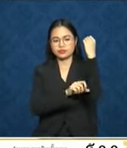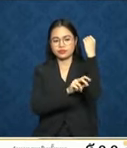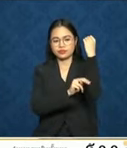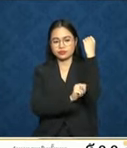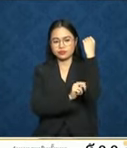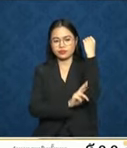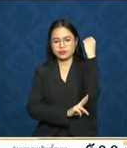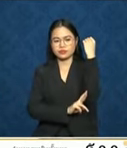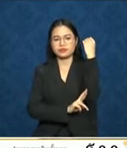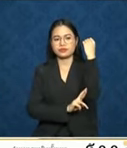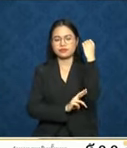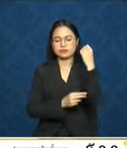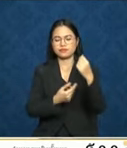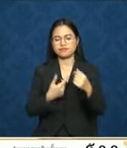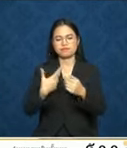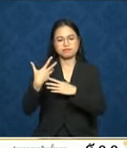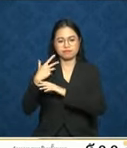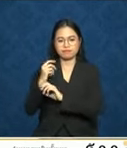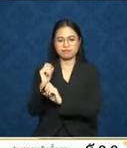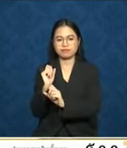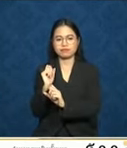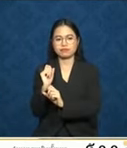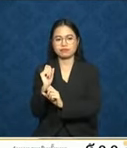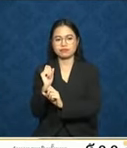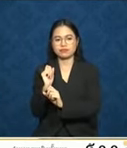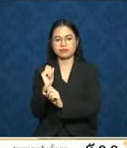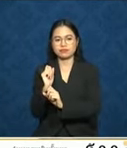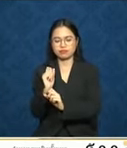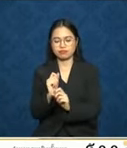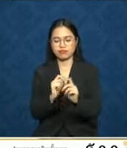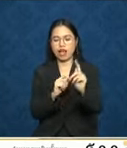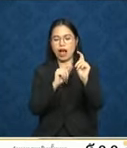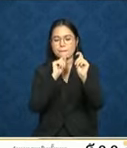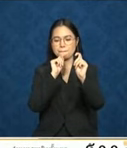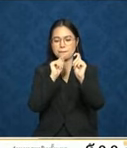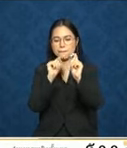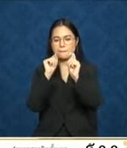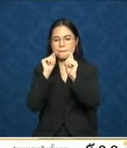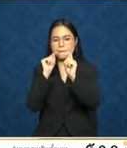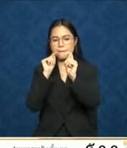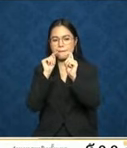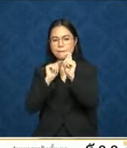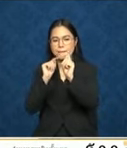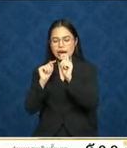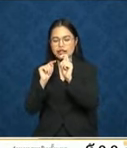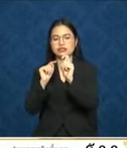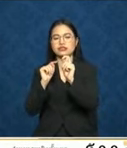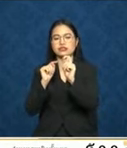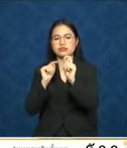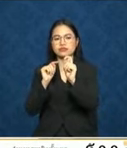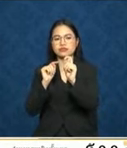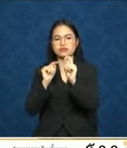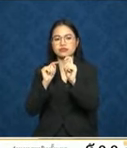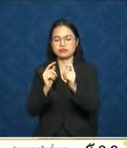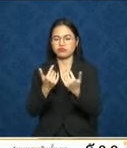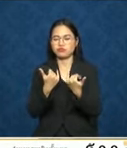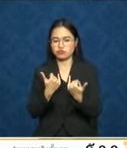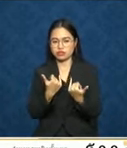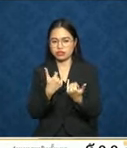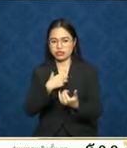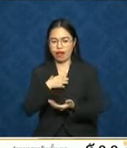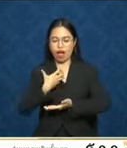ราชพรรคประชาธิปัตย์เขต4ประกอบไปด้วยอำเภอเชอวดเชียนใหญ่เฉลิมพระเกียรติท่านประธานที่เค